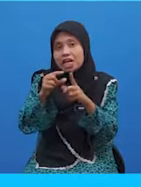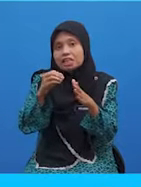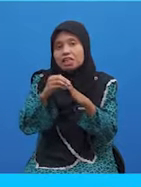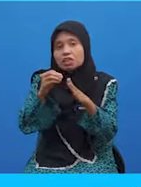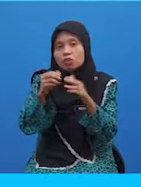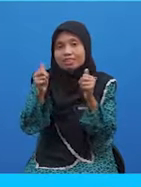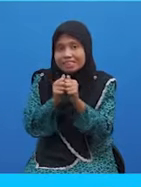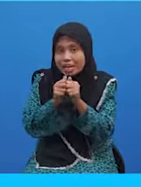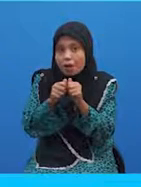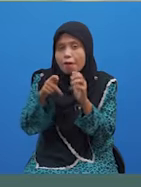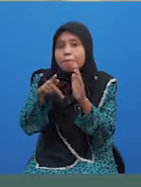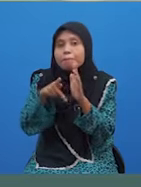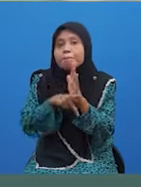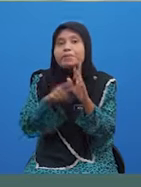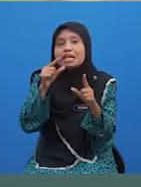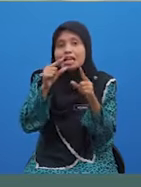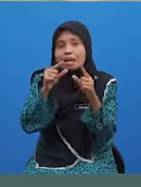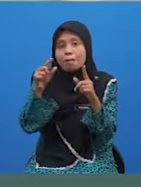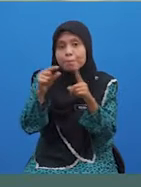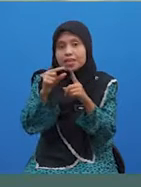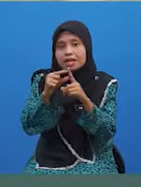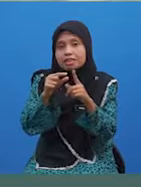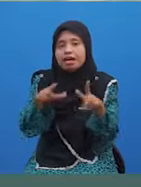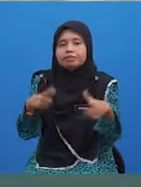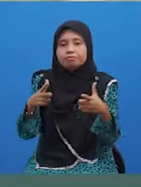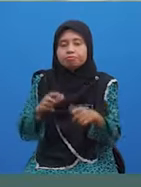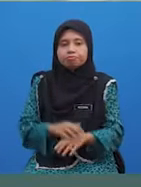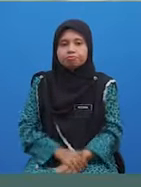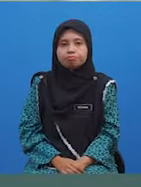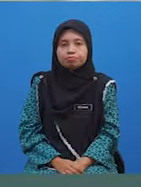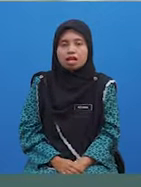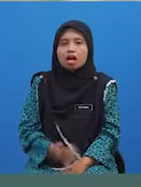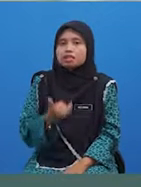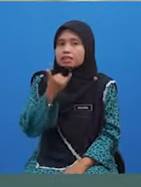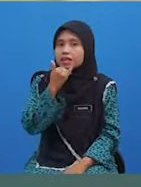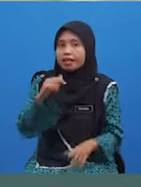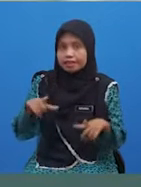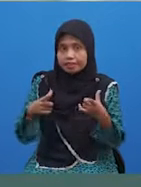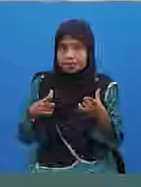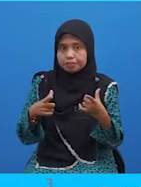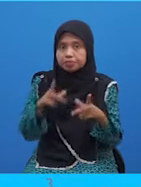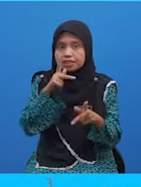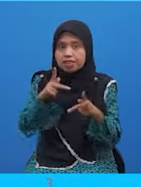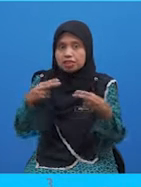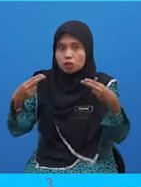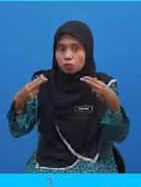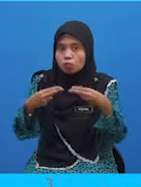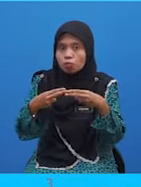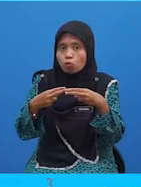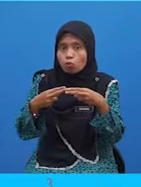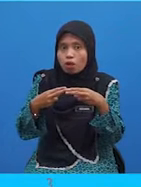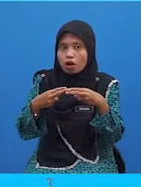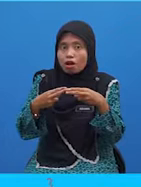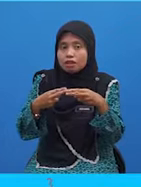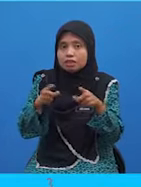lain. Pelajar sekalian, kesalahan sintaksis yang seterusnya ialah kata hubung